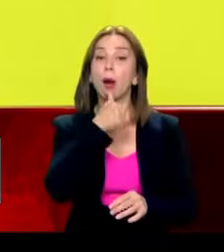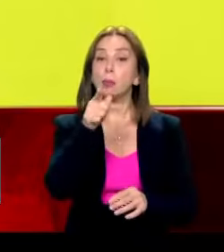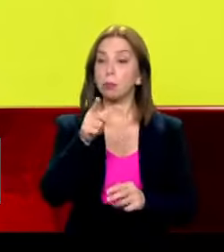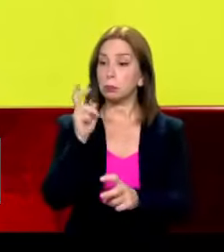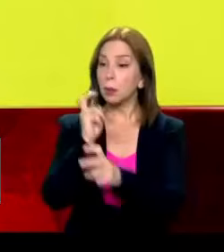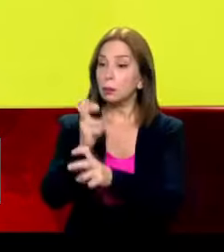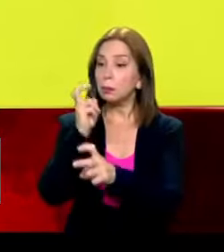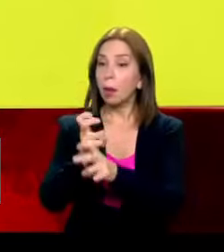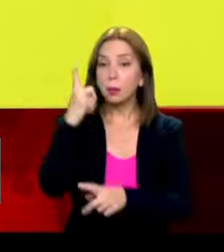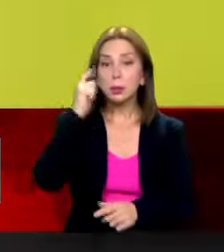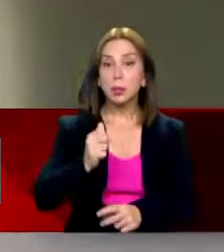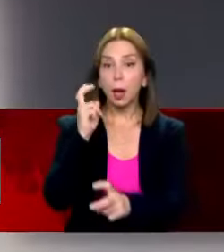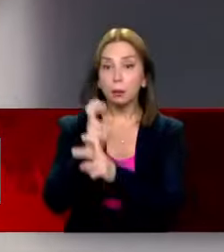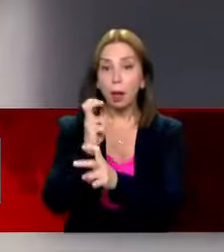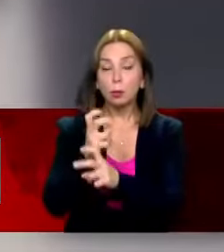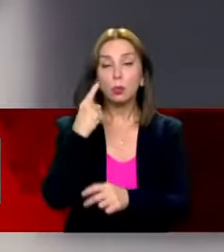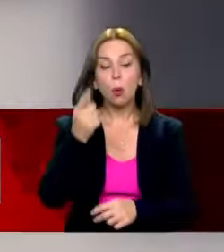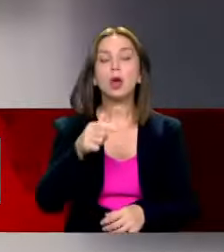tutuklanarak cezaevine gönderildi.